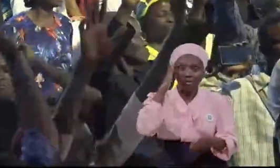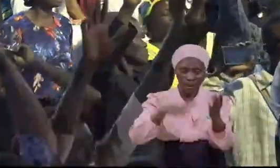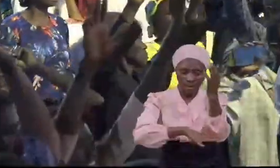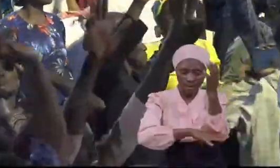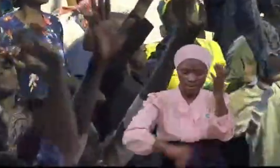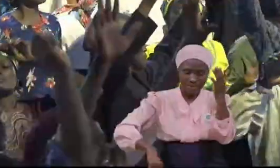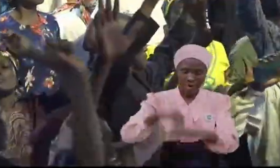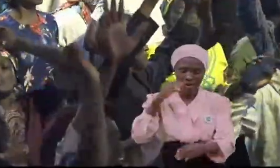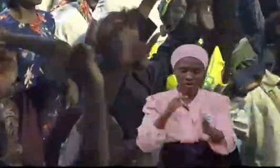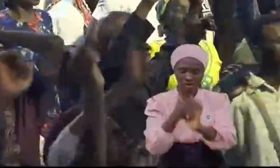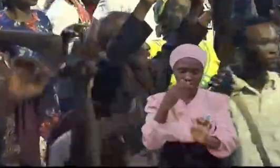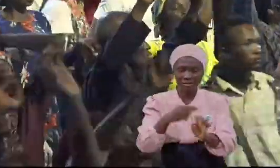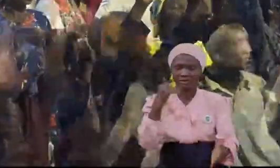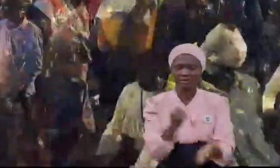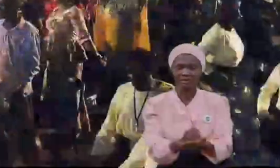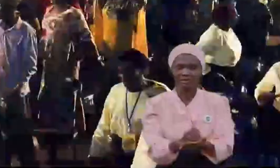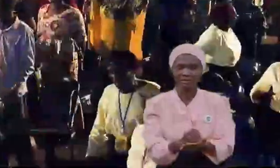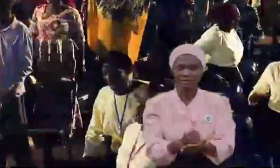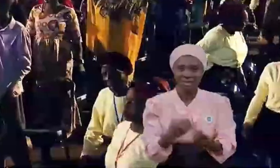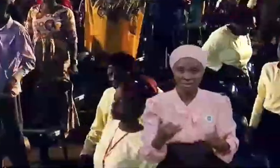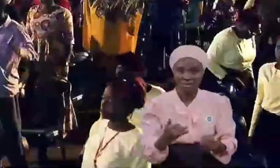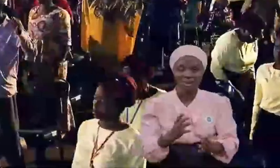Quelqu'un crie déraciné.